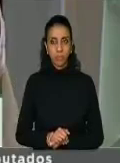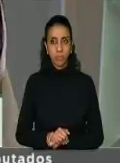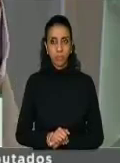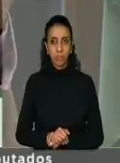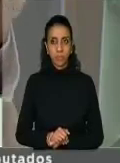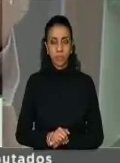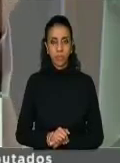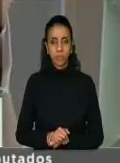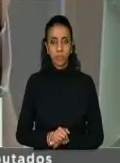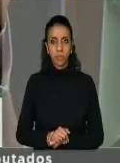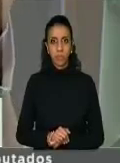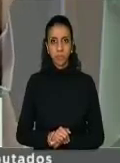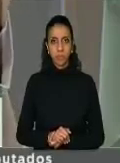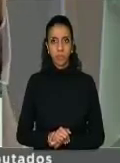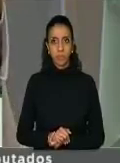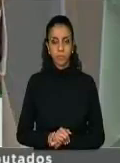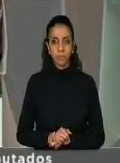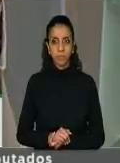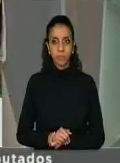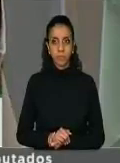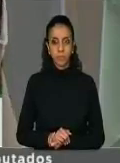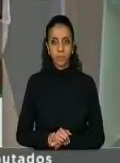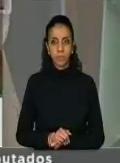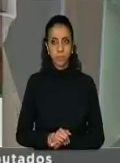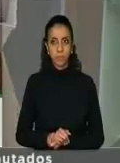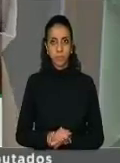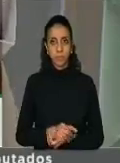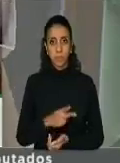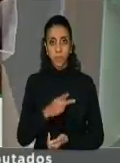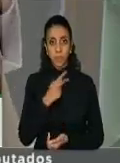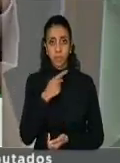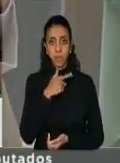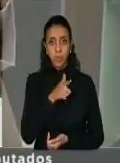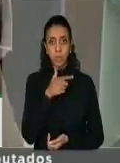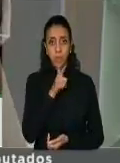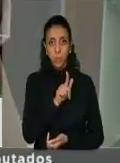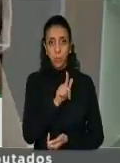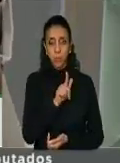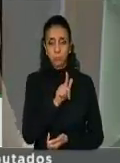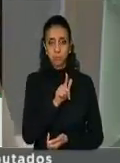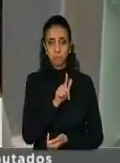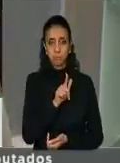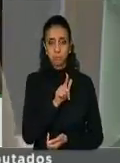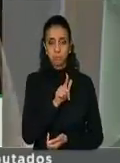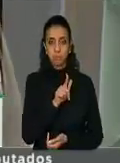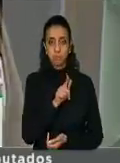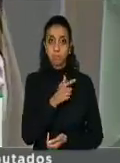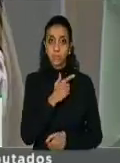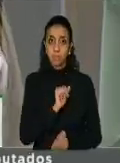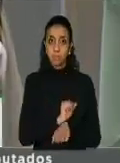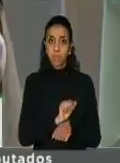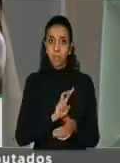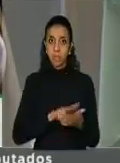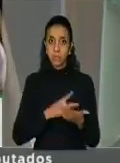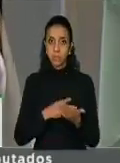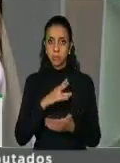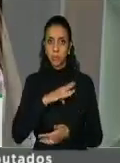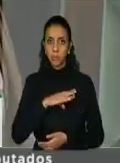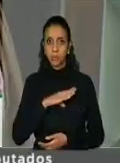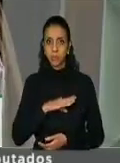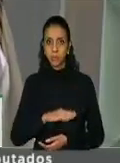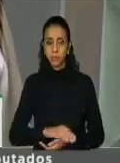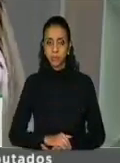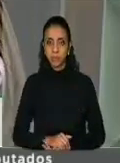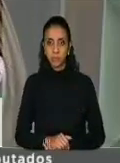يتهمون الإسلام بالإرهاب علينا أن نعطي الصورة الصحيحة لهذا الدين العظيم لهذا